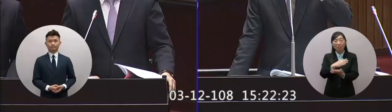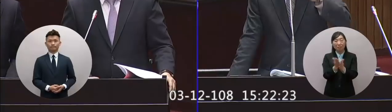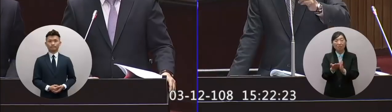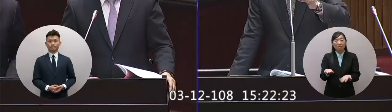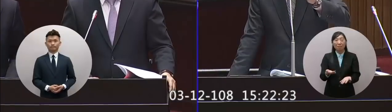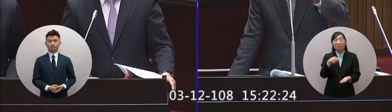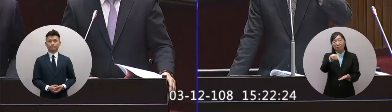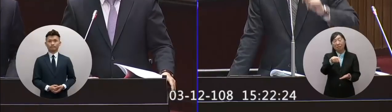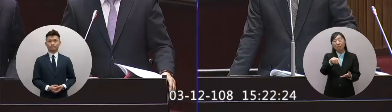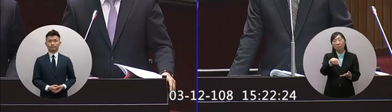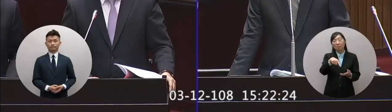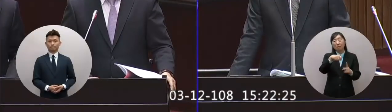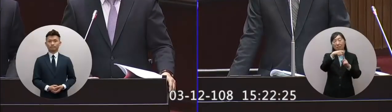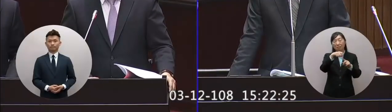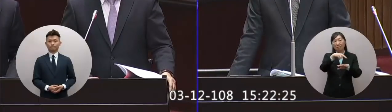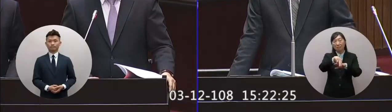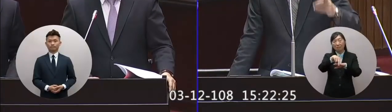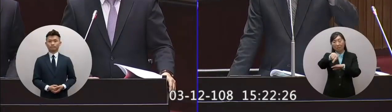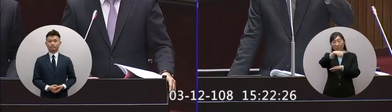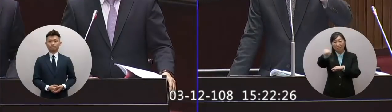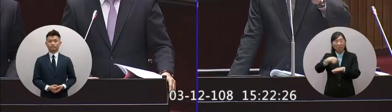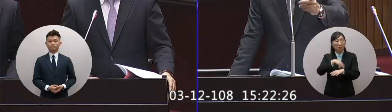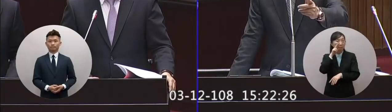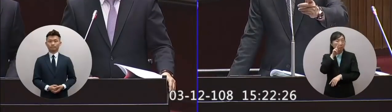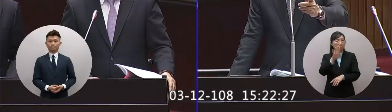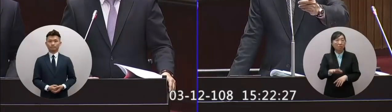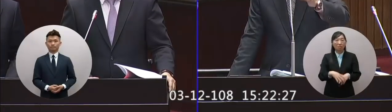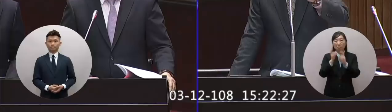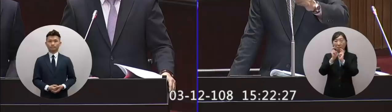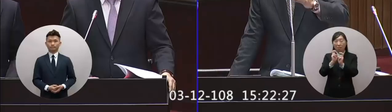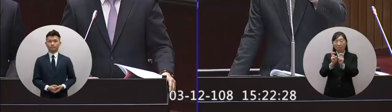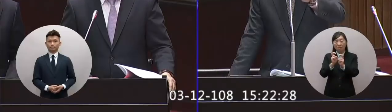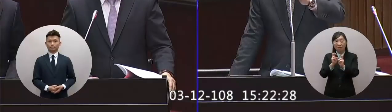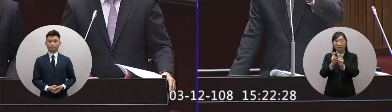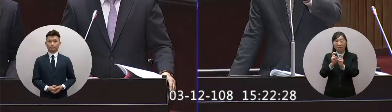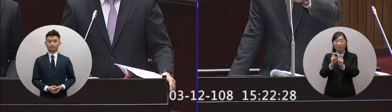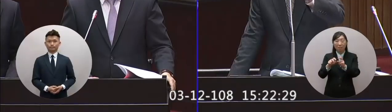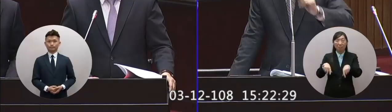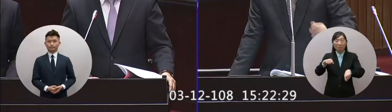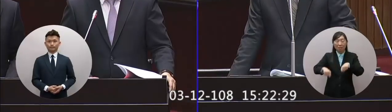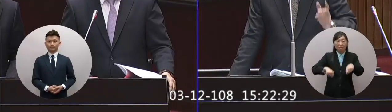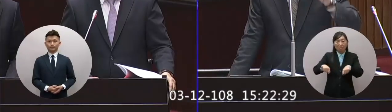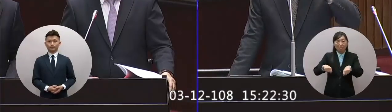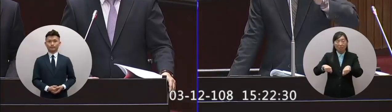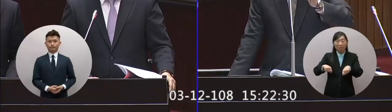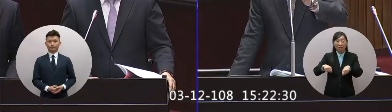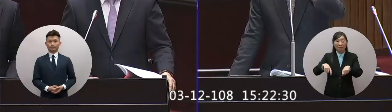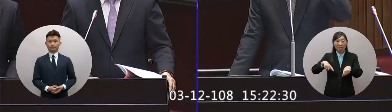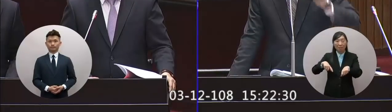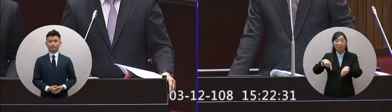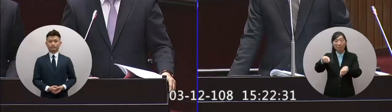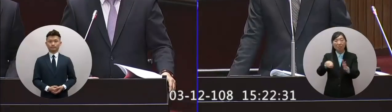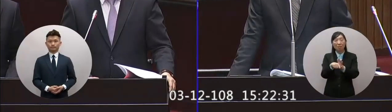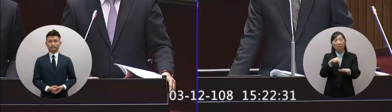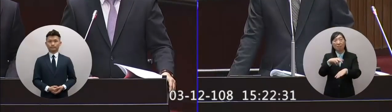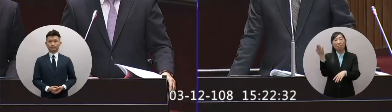你公共运输一开始规划就是错误。我们的捷运的脚踏车的停车的地方，从以前开始